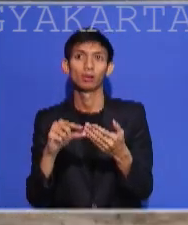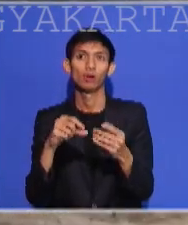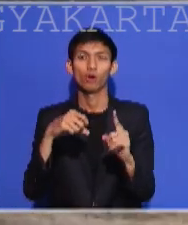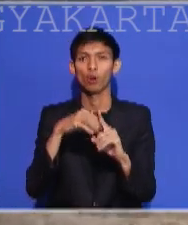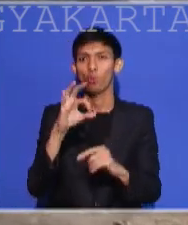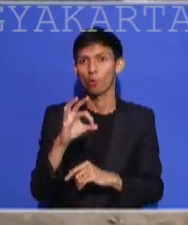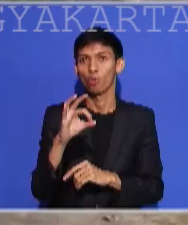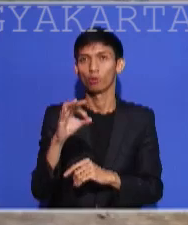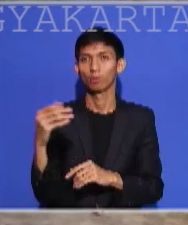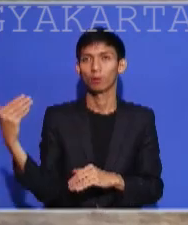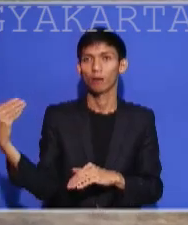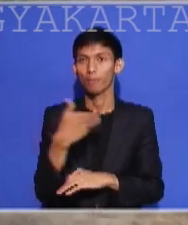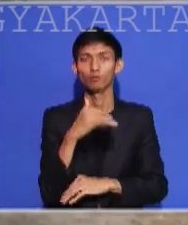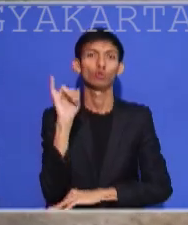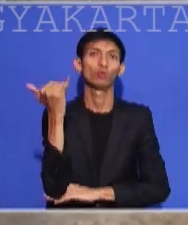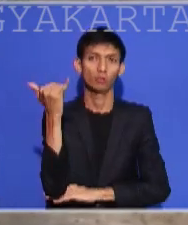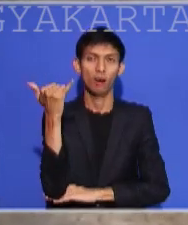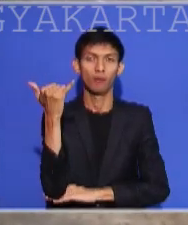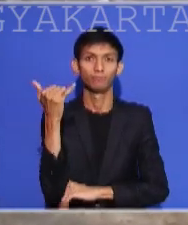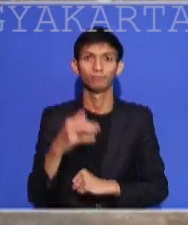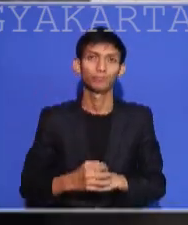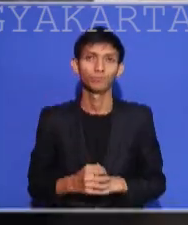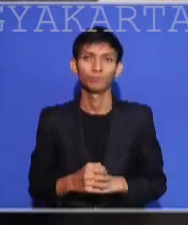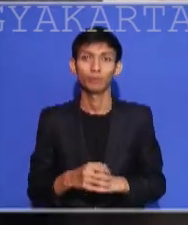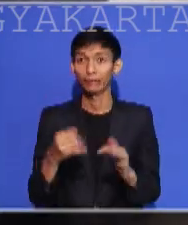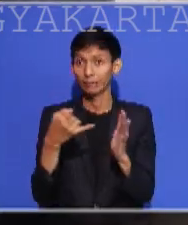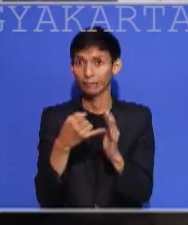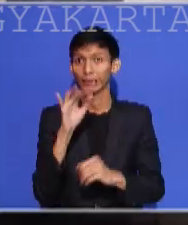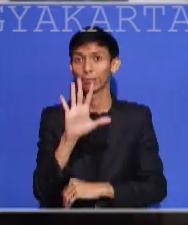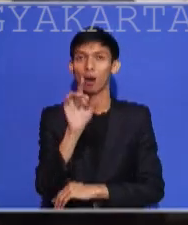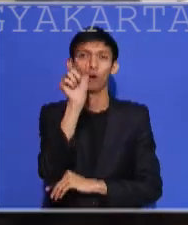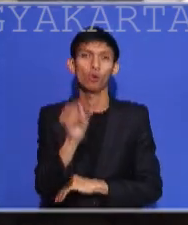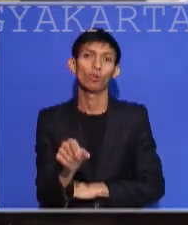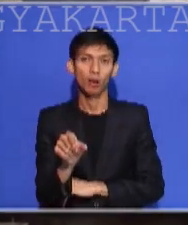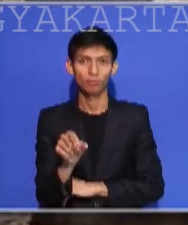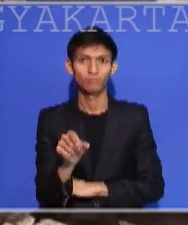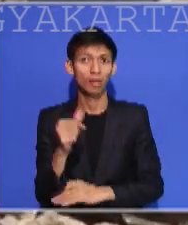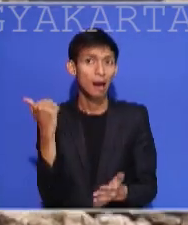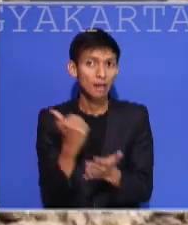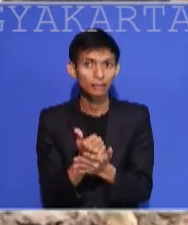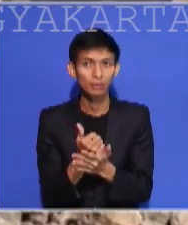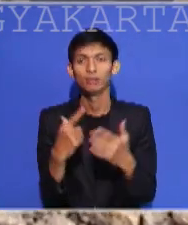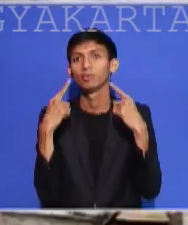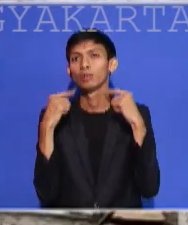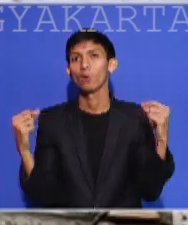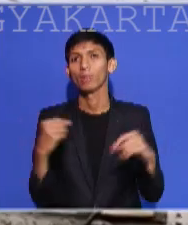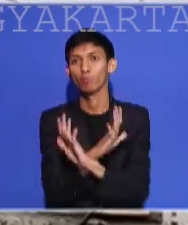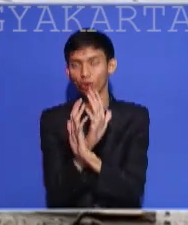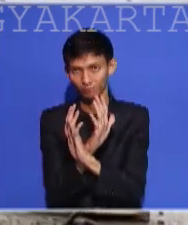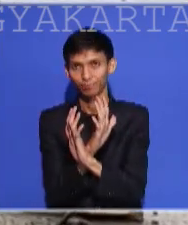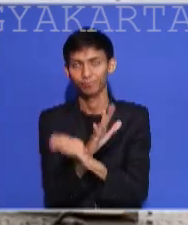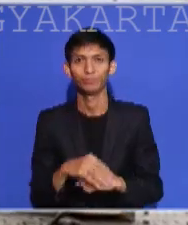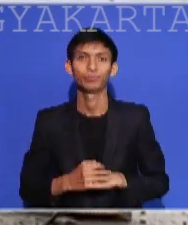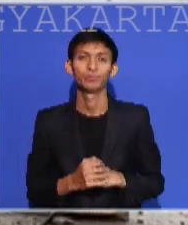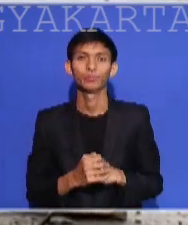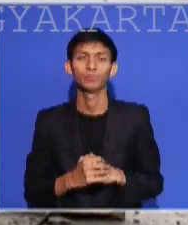Yogyakarta diketahui minibus ini mengangkut Li orang penumpang dari Pacitan Jawa Timur hendak menuju ke Yogyakarta